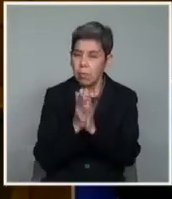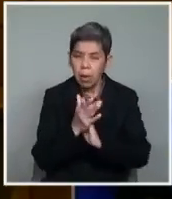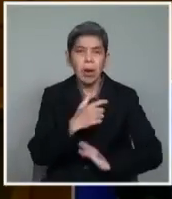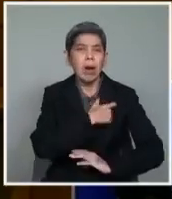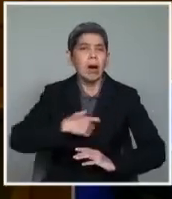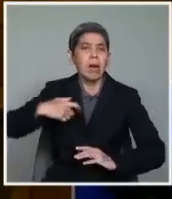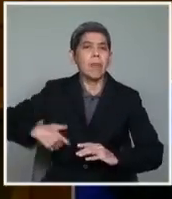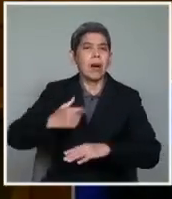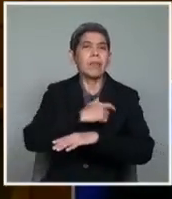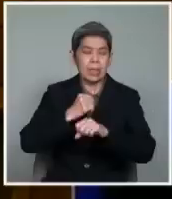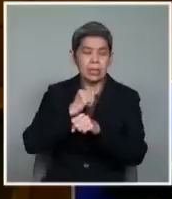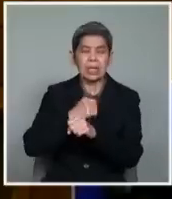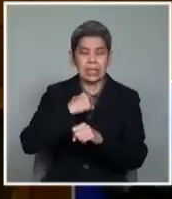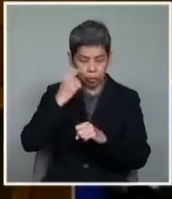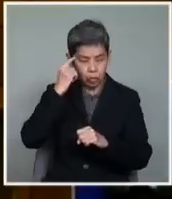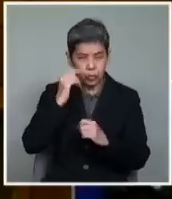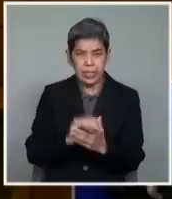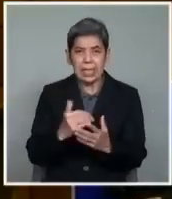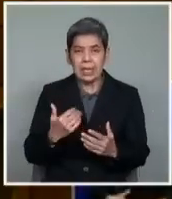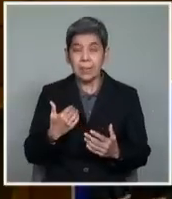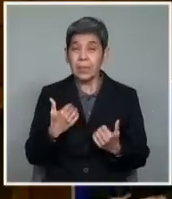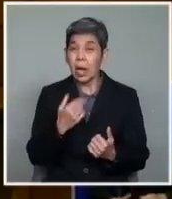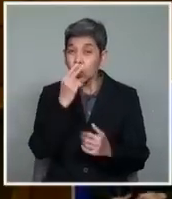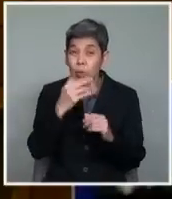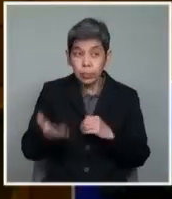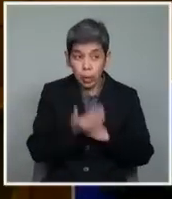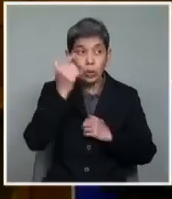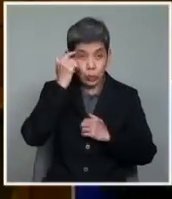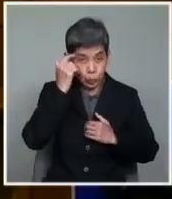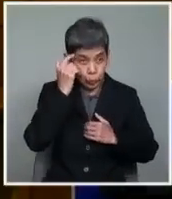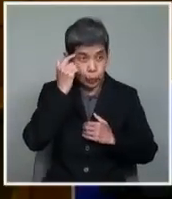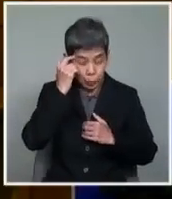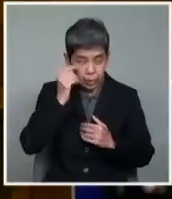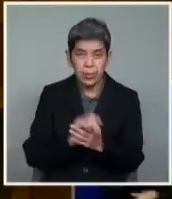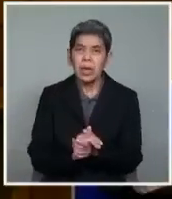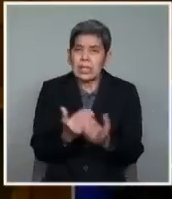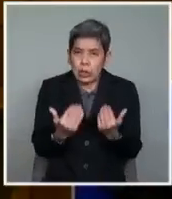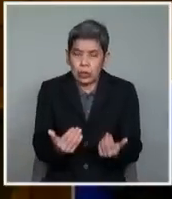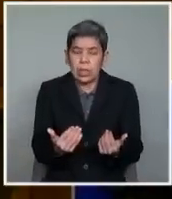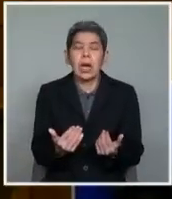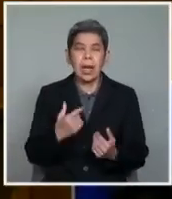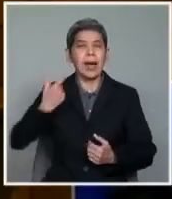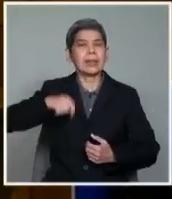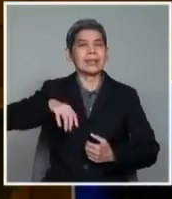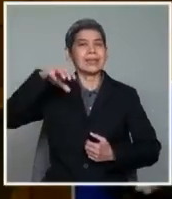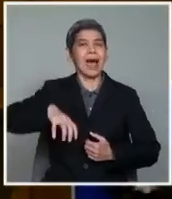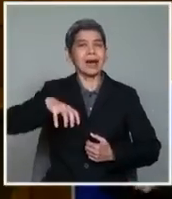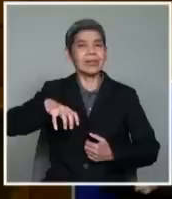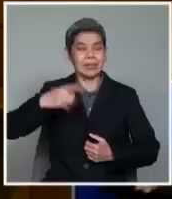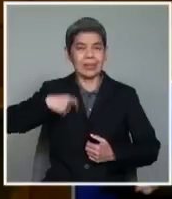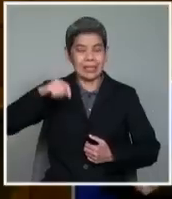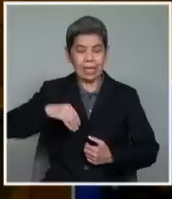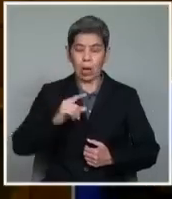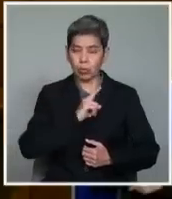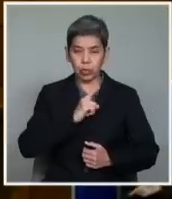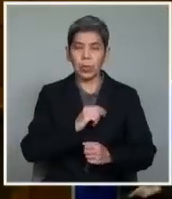องนั้นอยู่ในขั้นตอนการดำเนินการอยู่แล้วนะครับซึ่งทุกท่านก็ทราบดีอยู่เช่นเดียวกันในปัจจุบันก็ศาลนะครับศาลได้เ